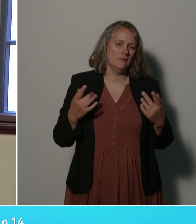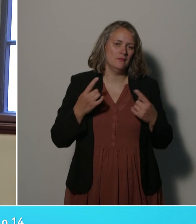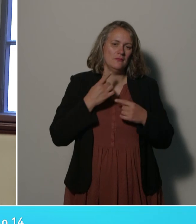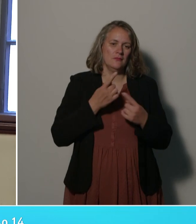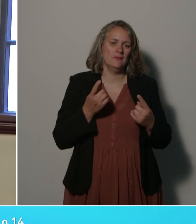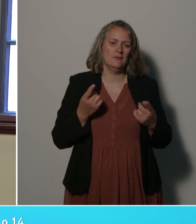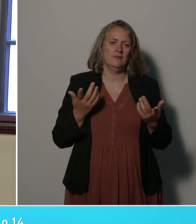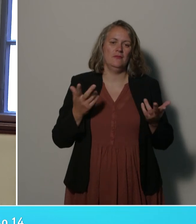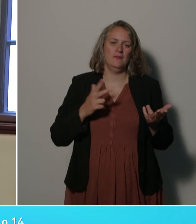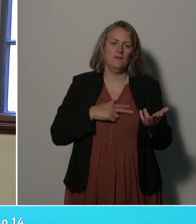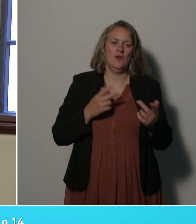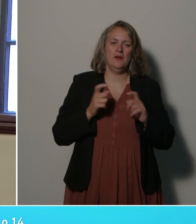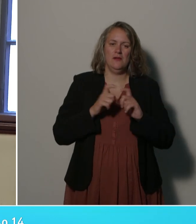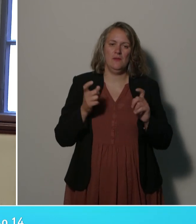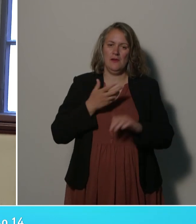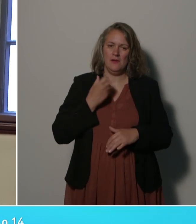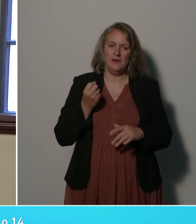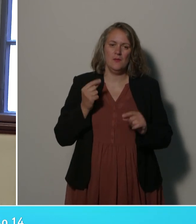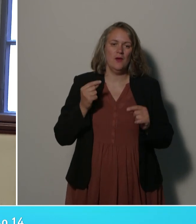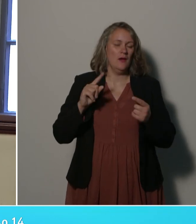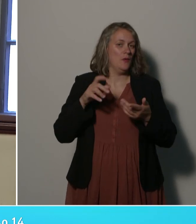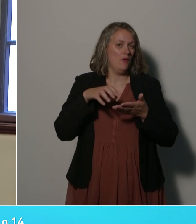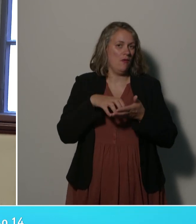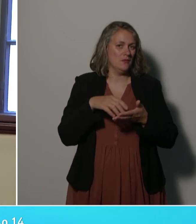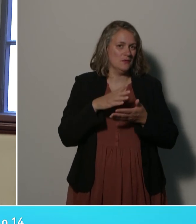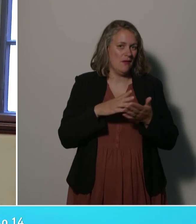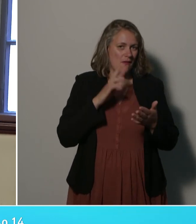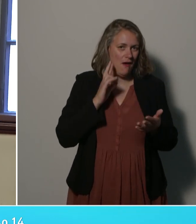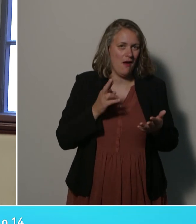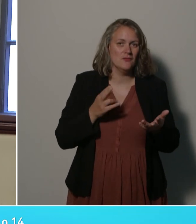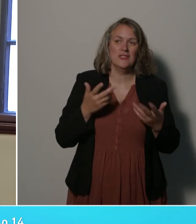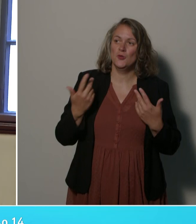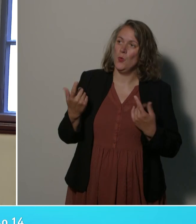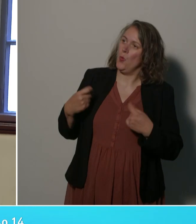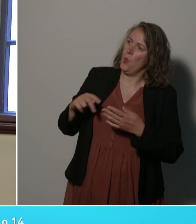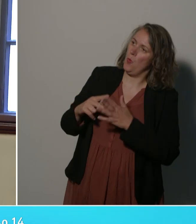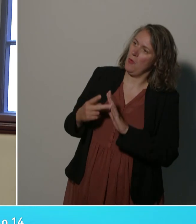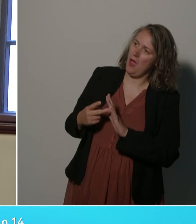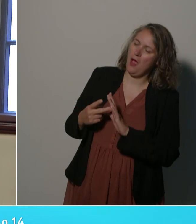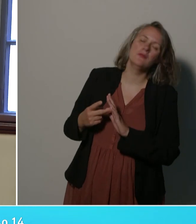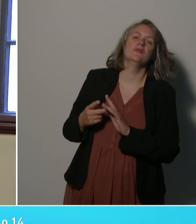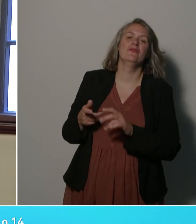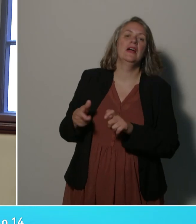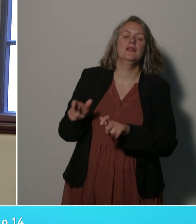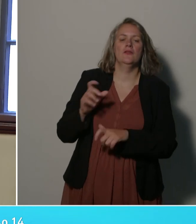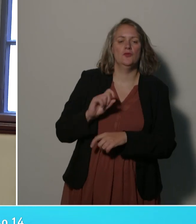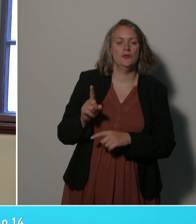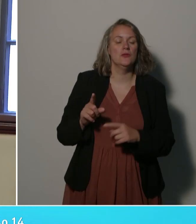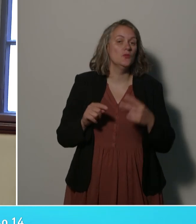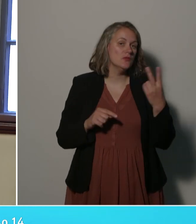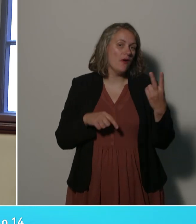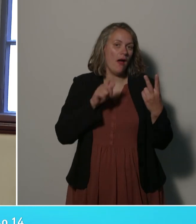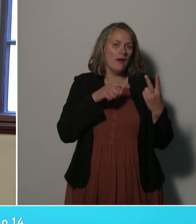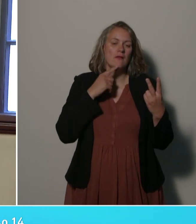verhindern möchte ich das als Ortsteilrat nicht. Und zu den 2, die ja dazu zugestimmt